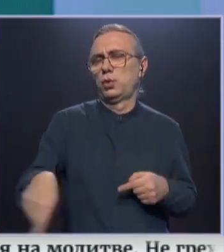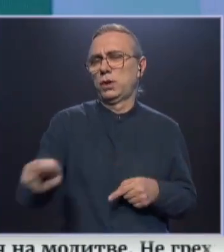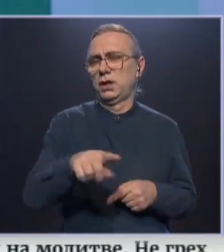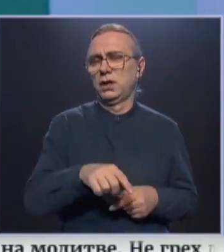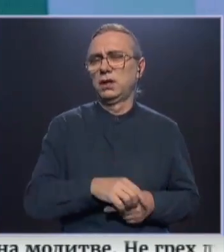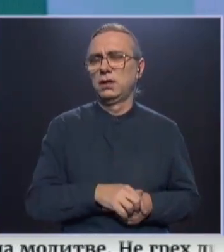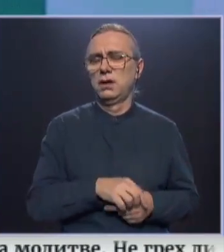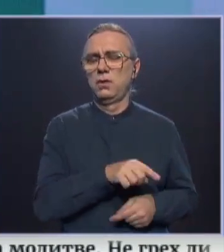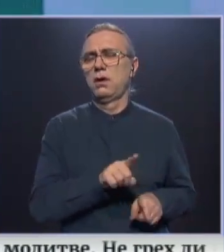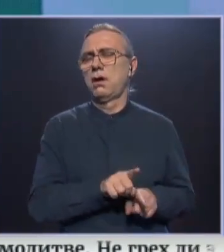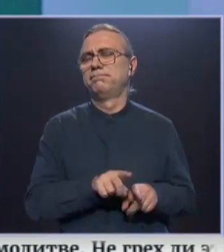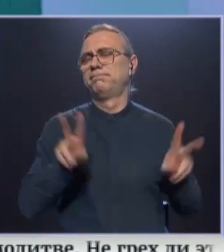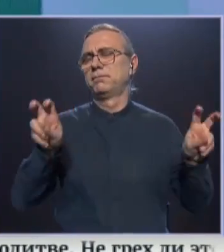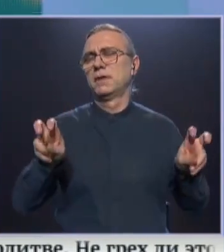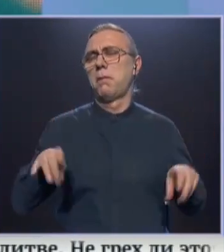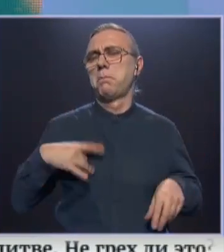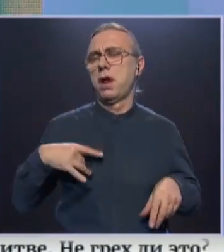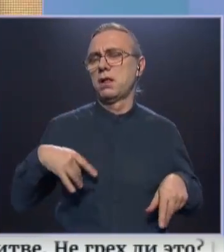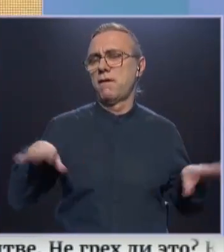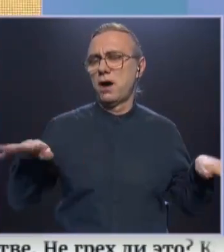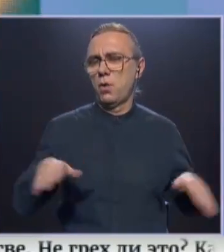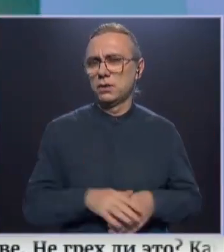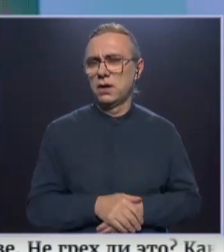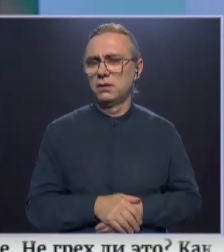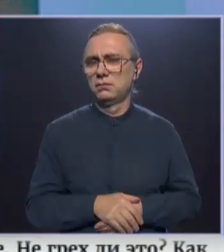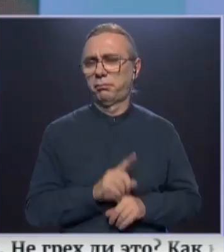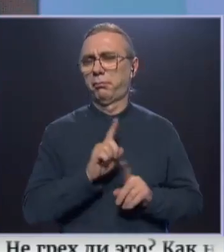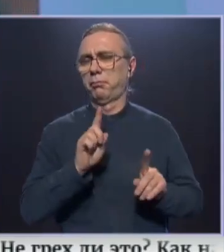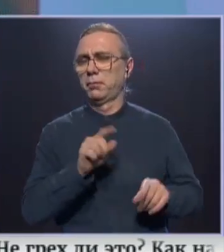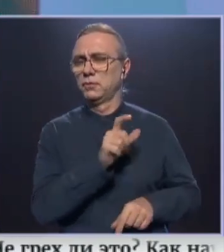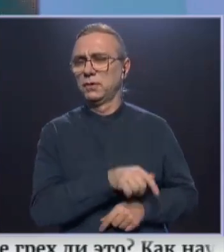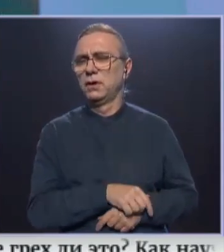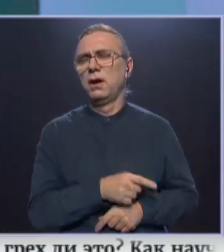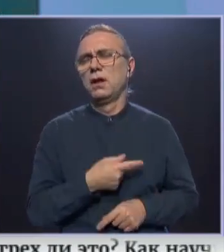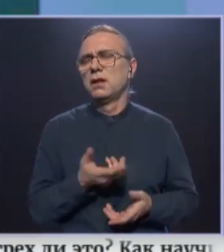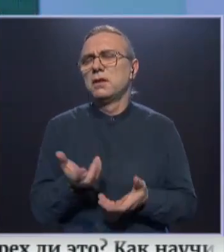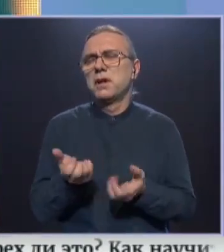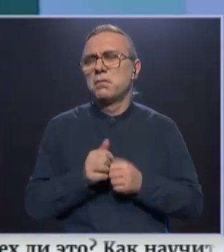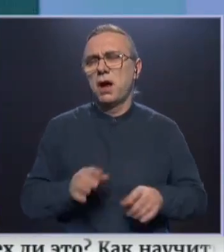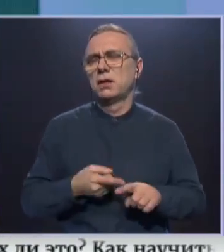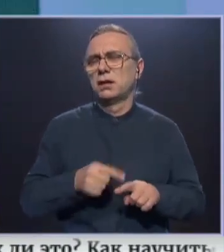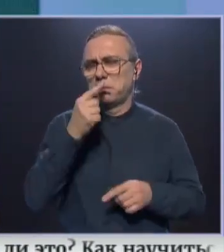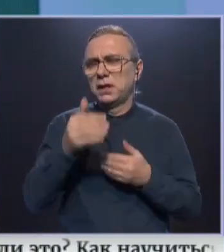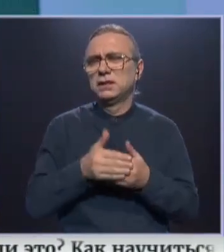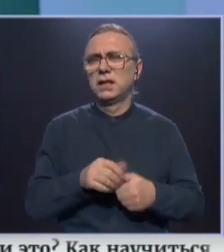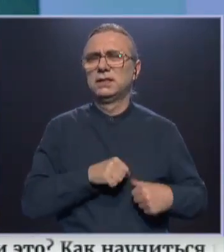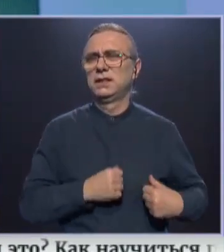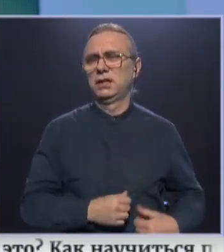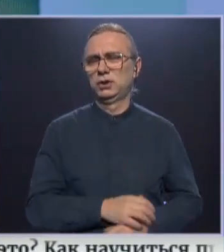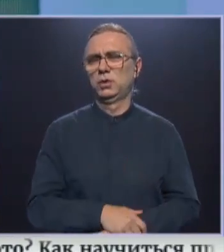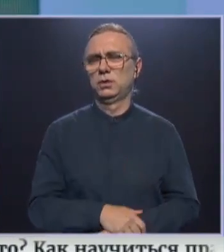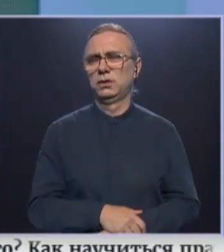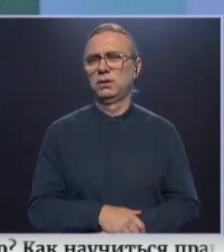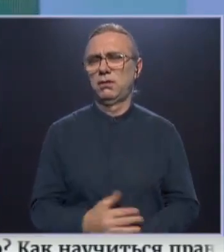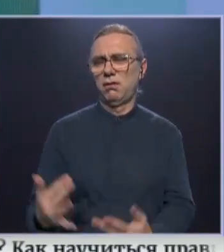на него там вот стая воронья нападает. Вот как-то нужно не принимать близко к сердцу и знать точно, что